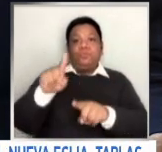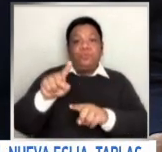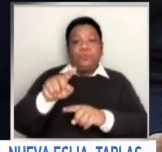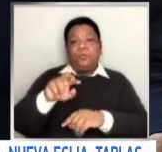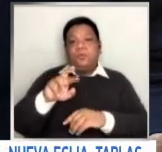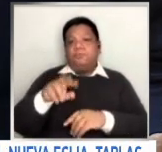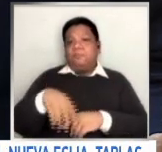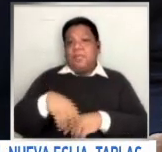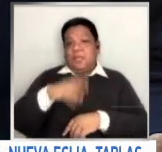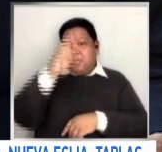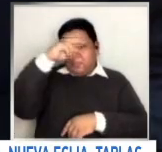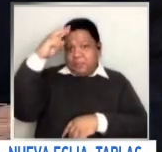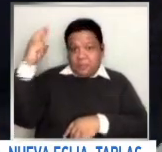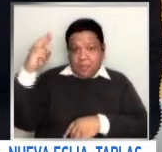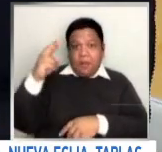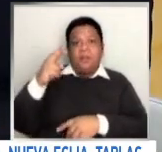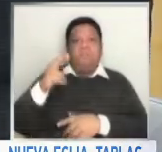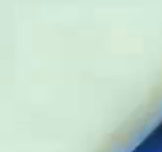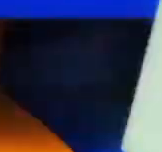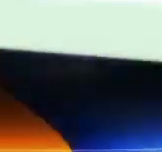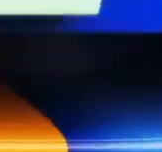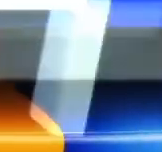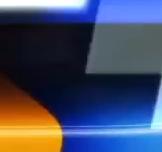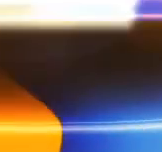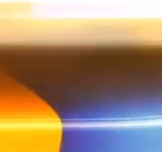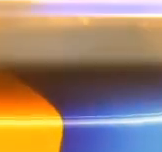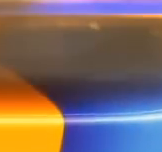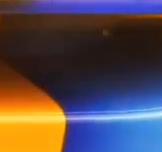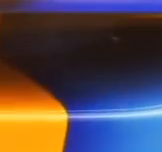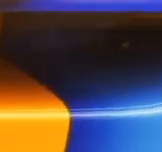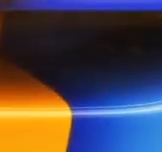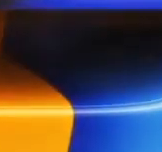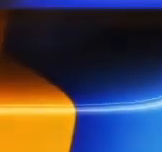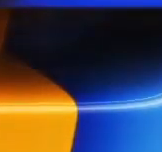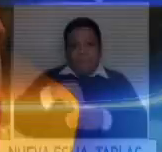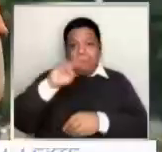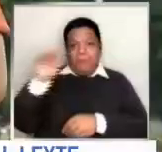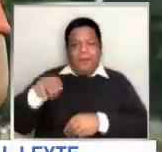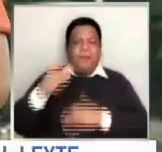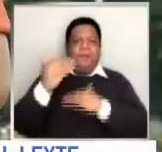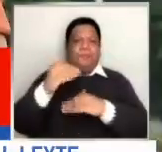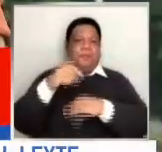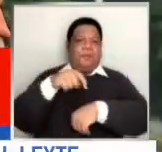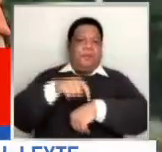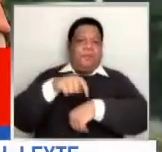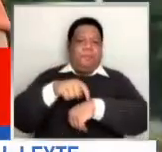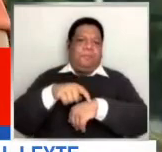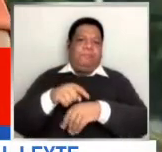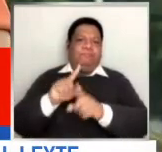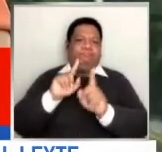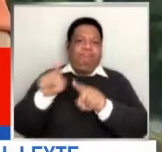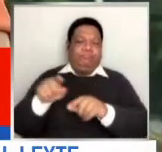sa Maynila. Live mula sa Maynila, may unang balita si Mai Bermudez. Mai.